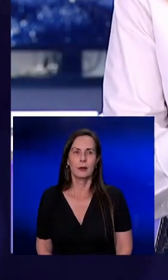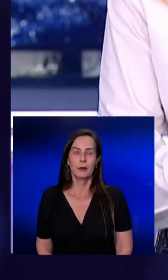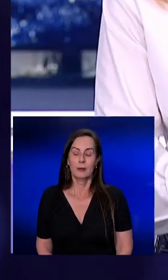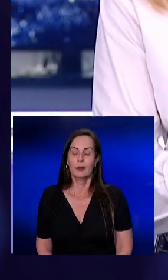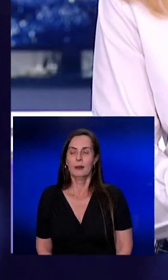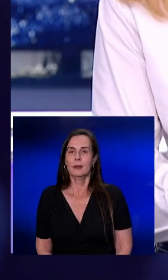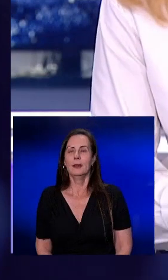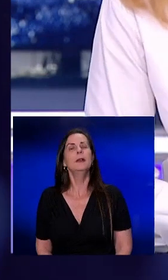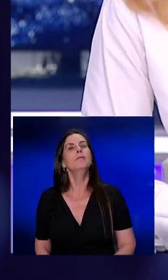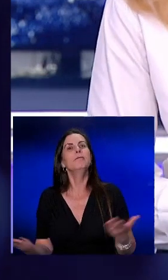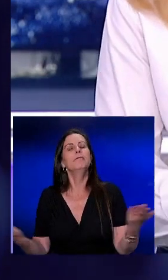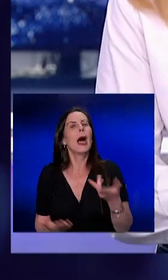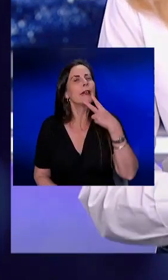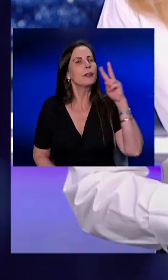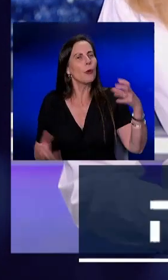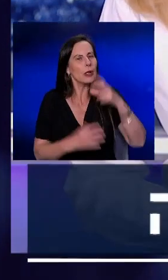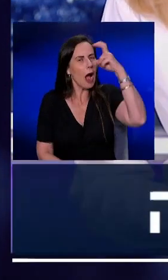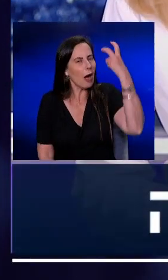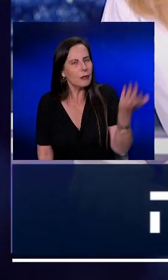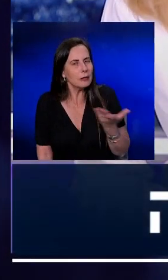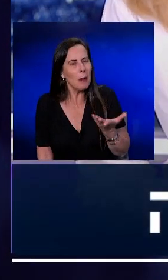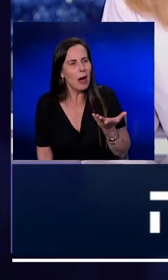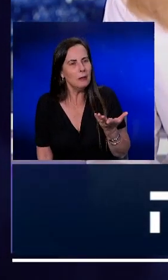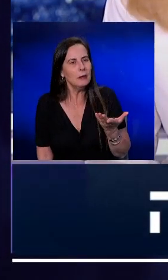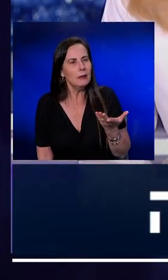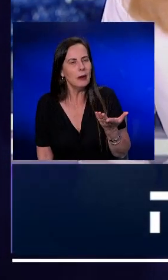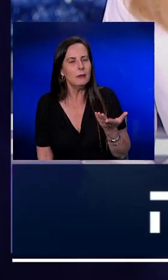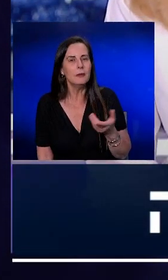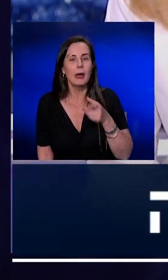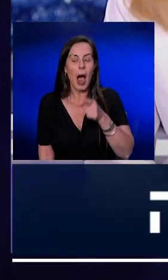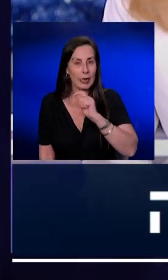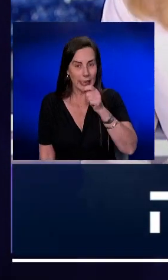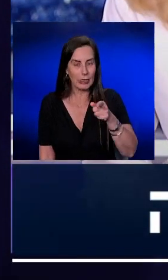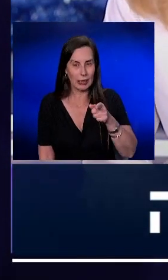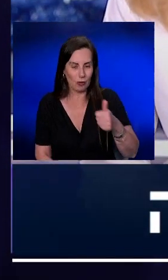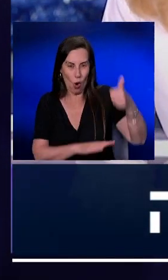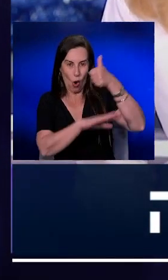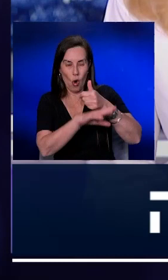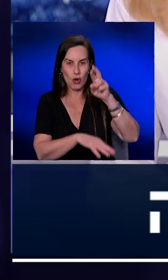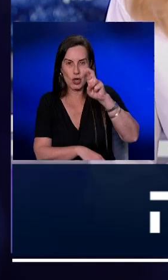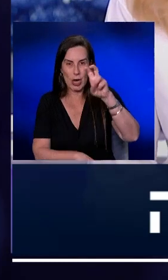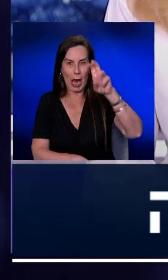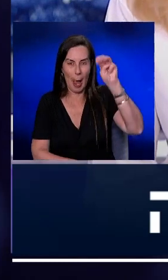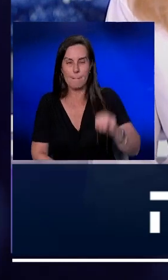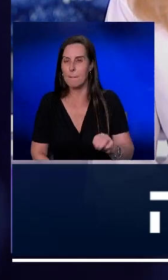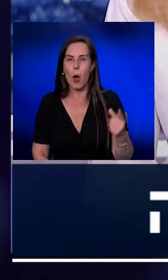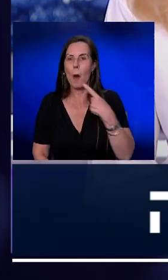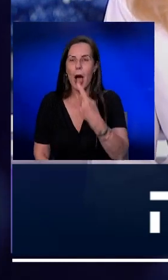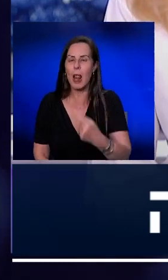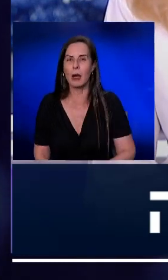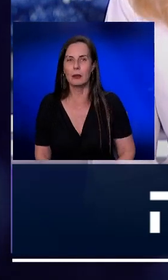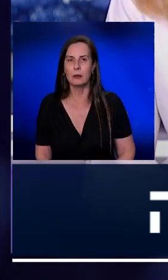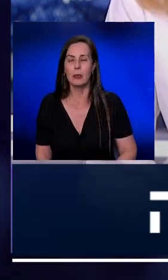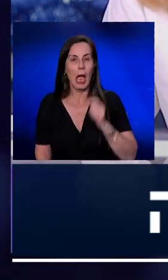נשארים עם השאלה מה הובטח לרע"מ, יערה שפירה כתבתנו בכנסת, ואת ראיינת את מנסור עבאס ממש לפני כמה דקות. נכון,